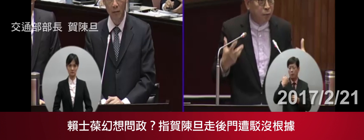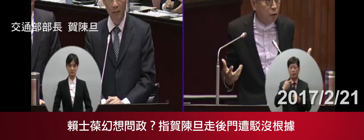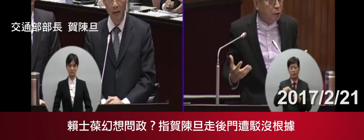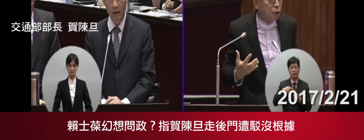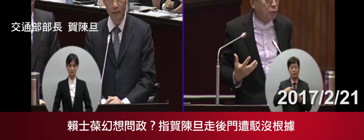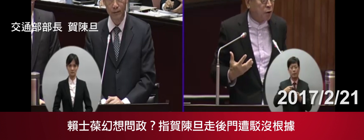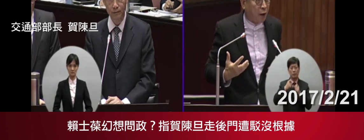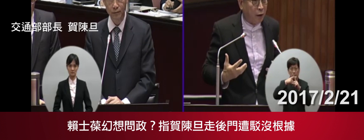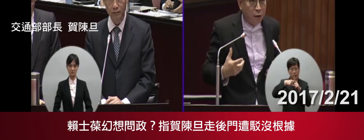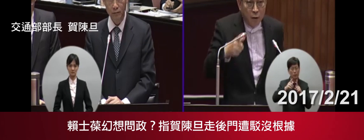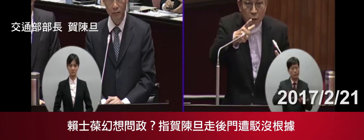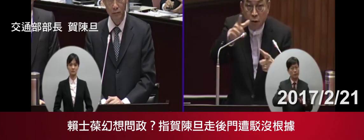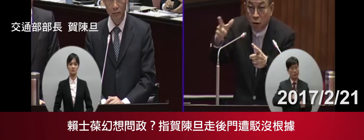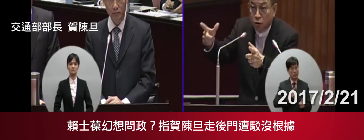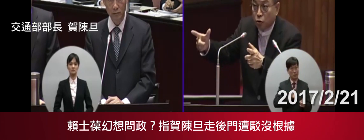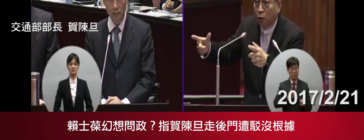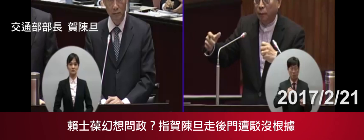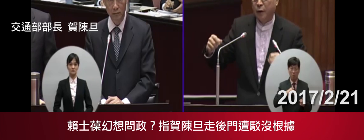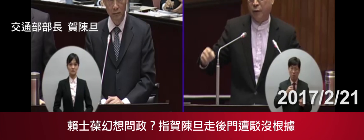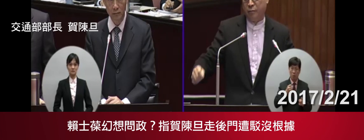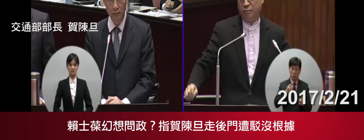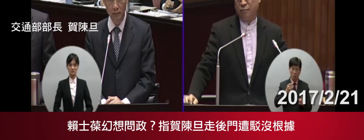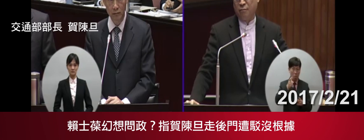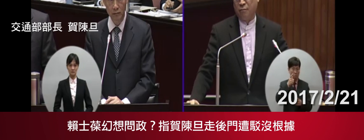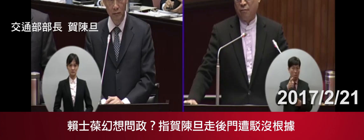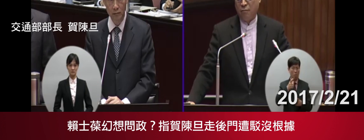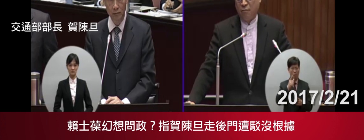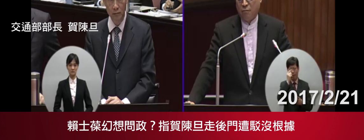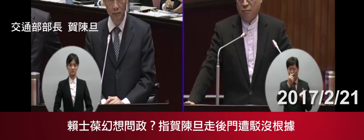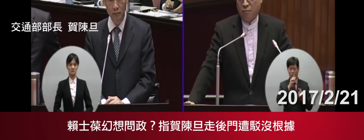今天你，我不知道你有没有羞耻感了、啊。可你今天是走后门的，